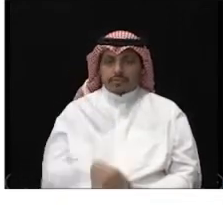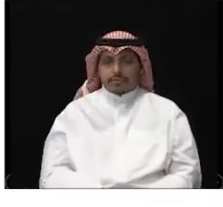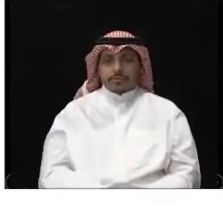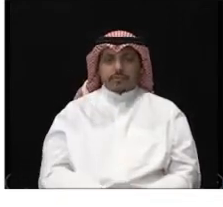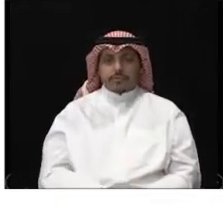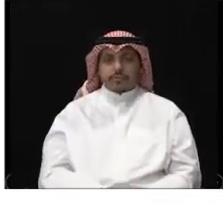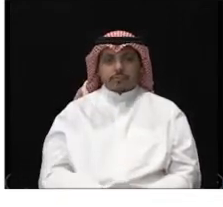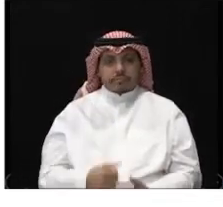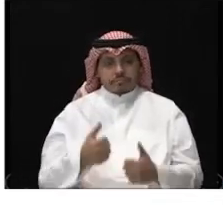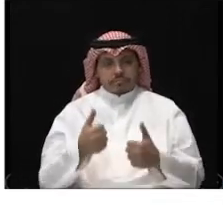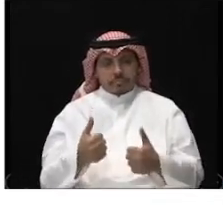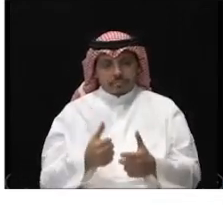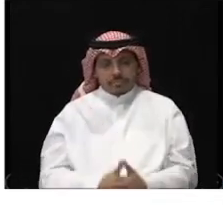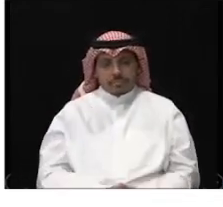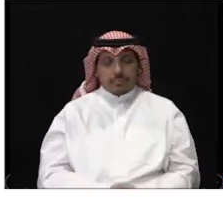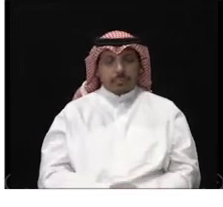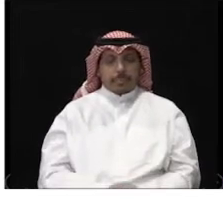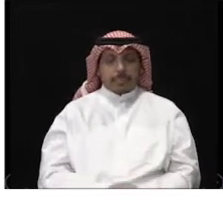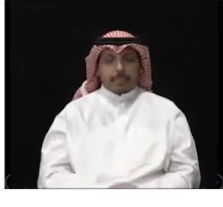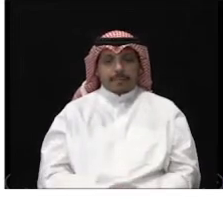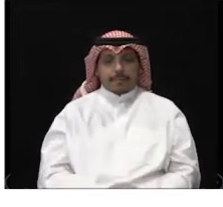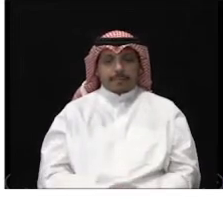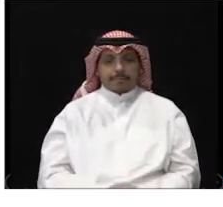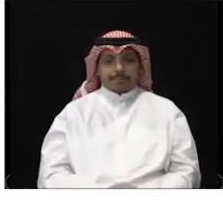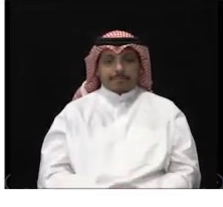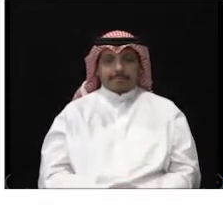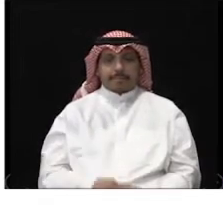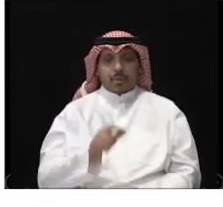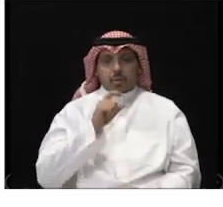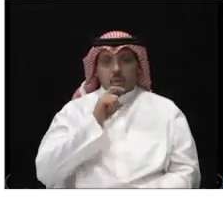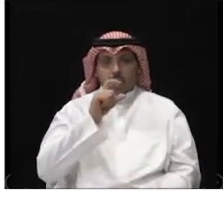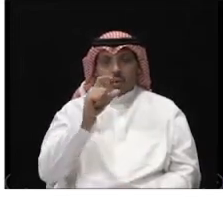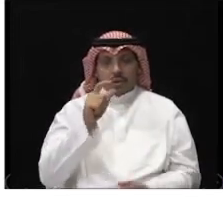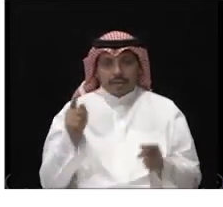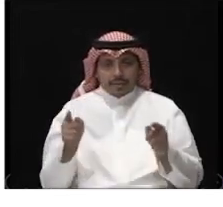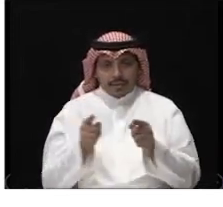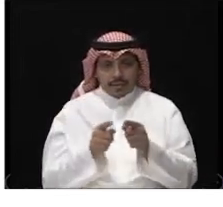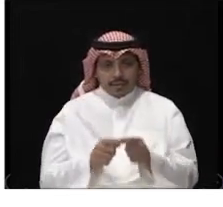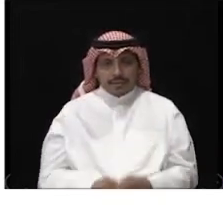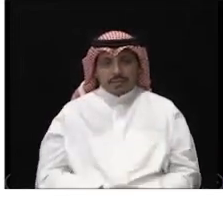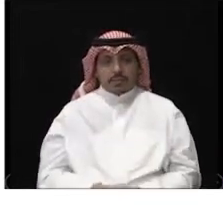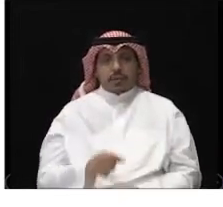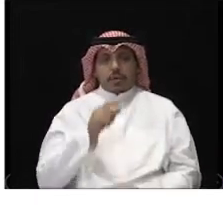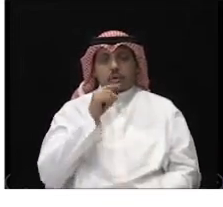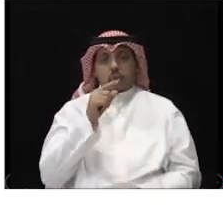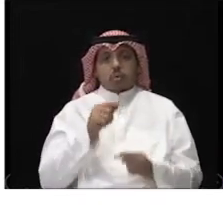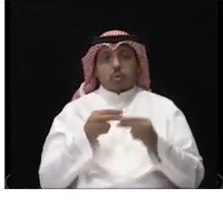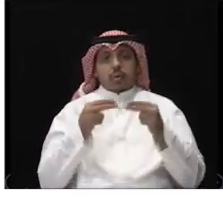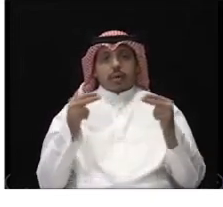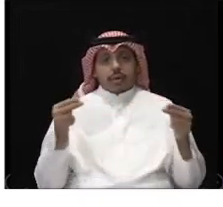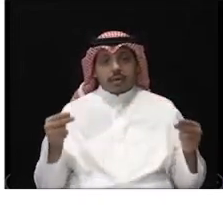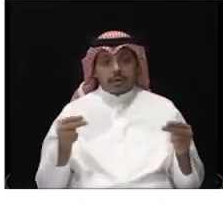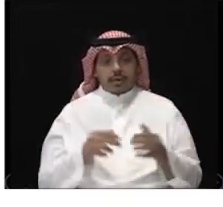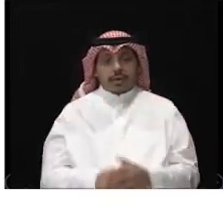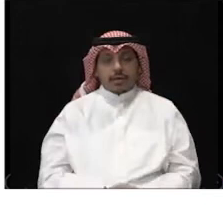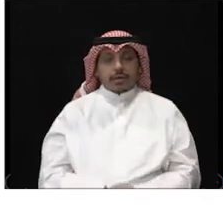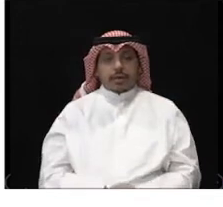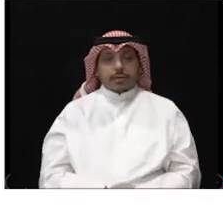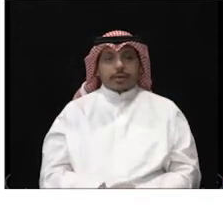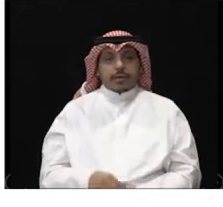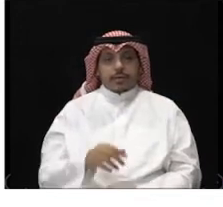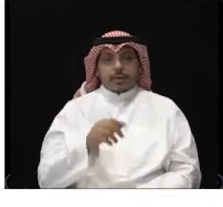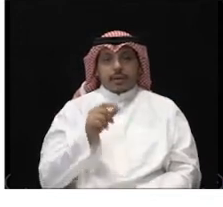يا أبطال، ممتاز. إذا صوت قصير، صوت طويل،